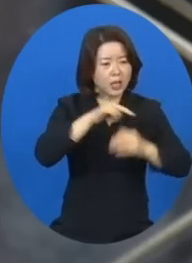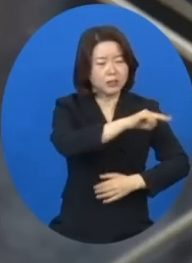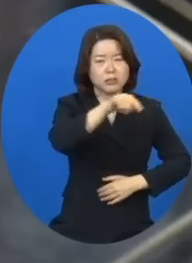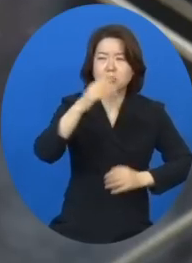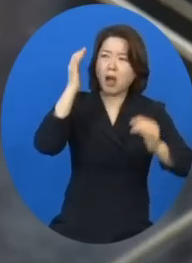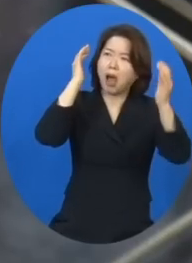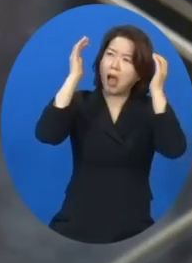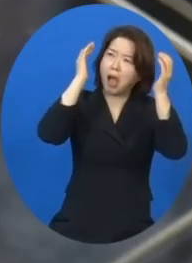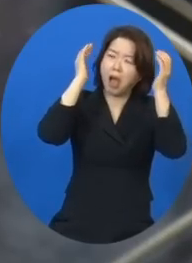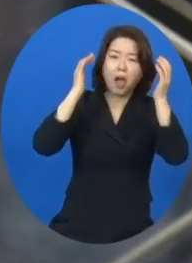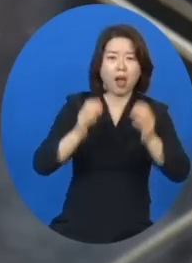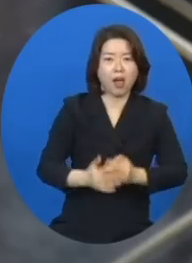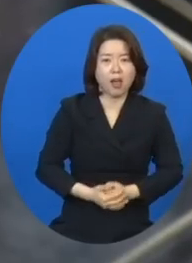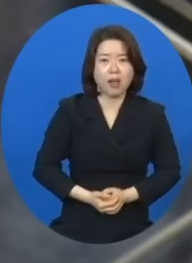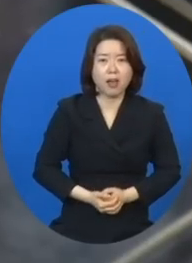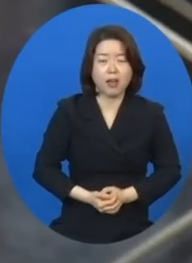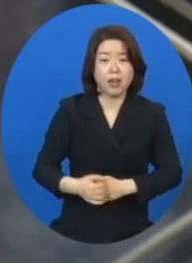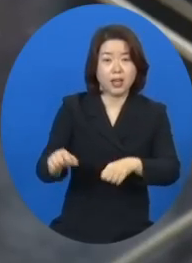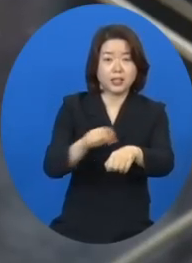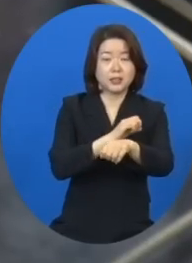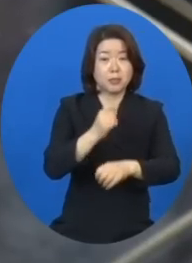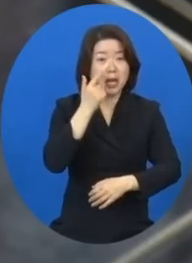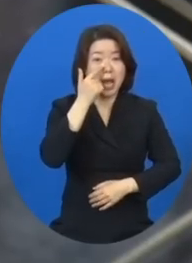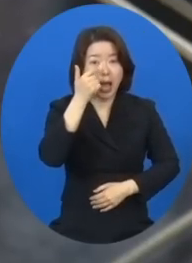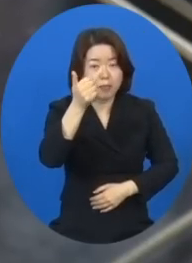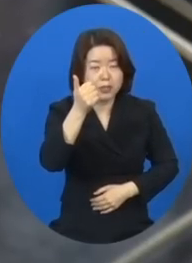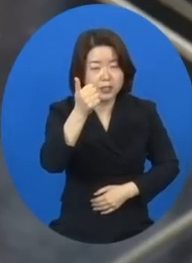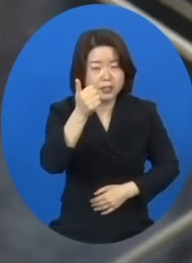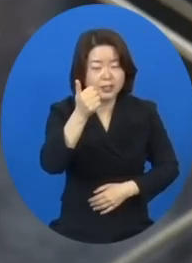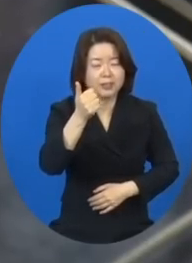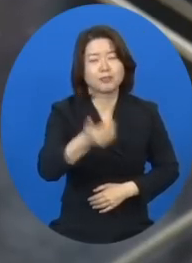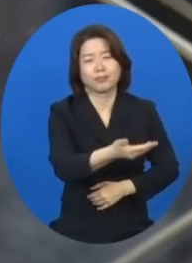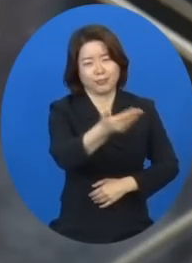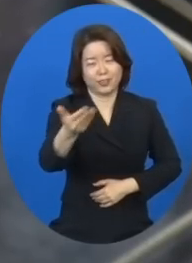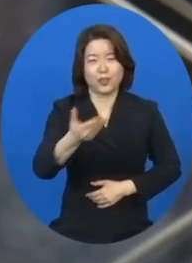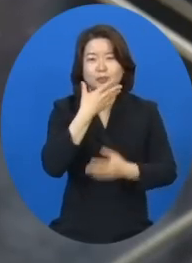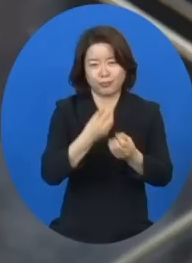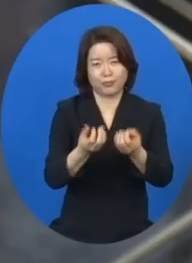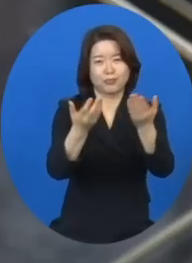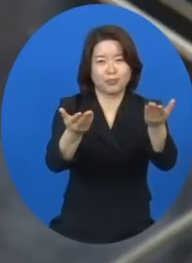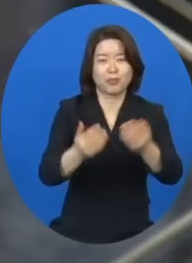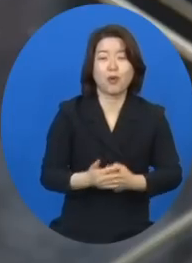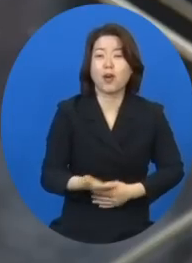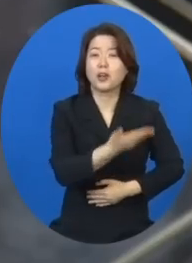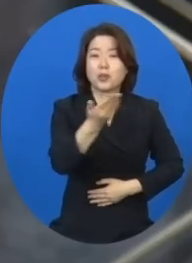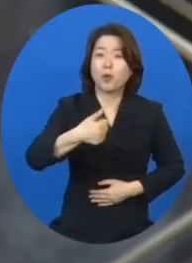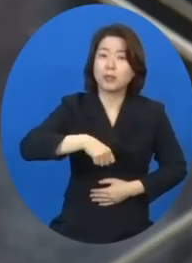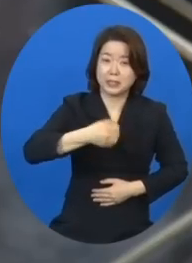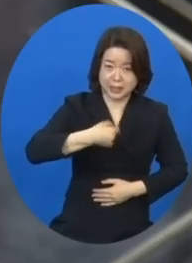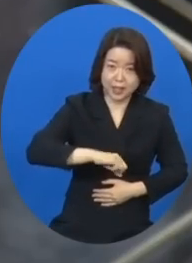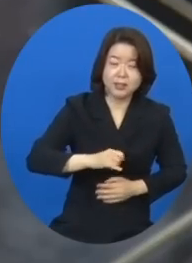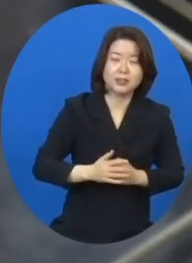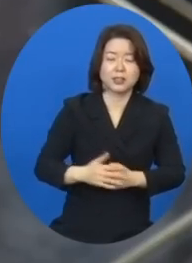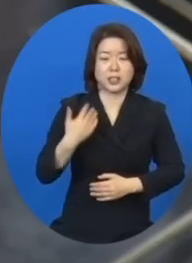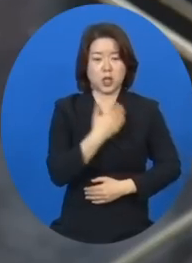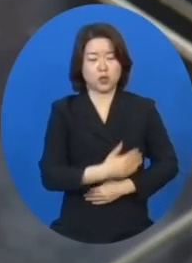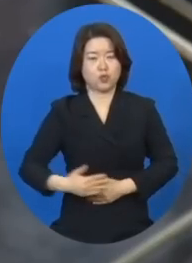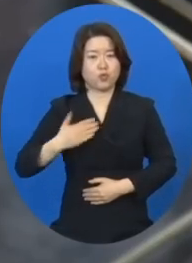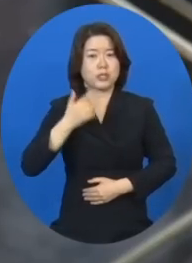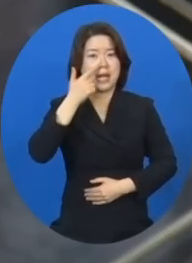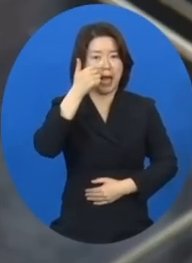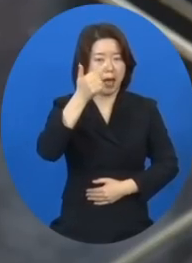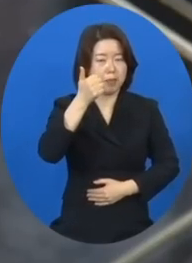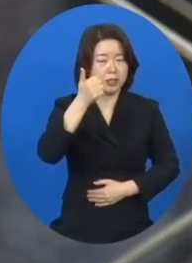없어요. 특별히 아버지들 축복합니다. 여러분의 자녀들이 육신의